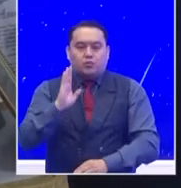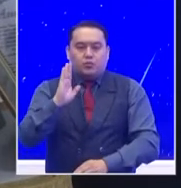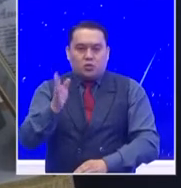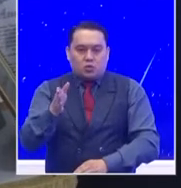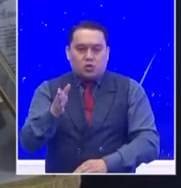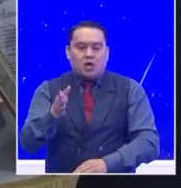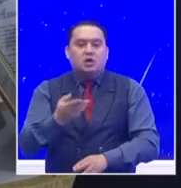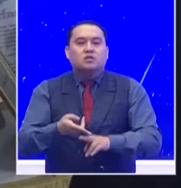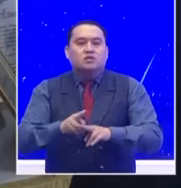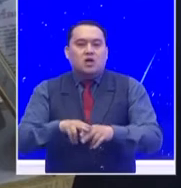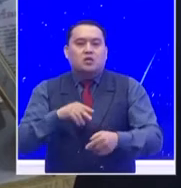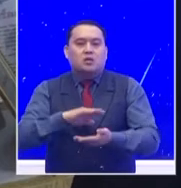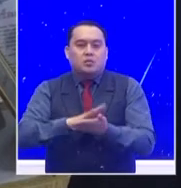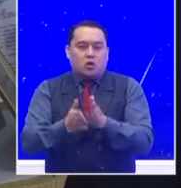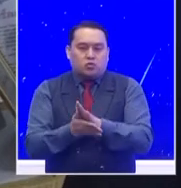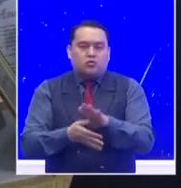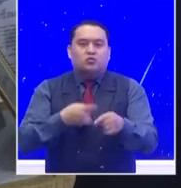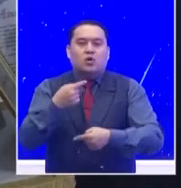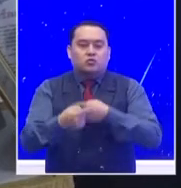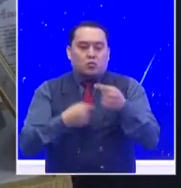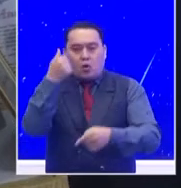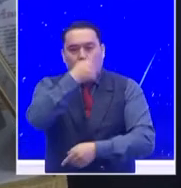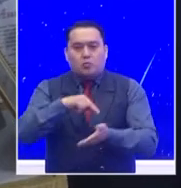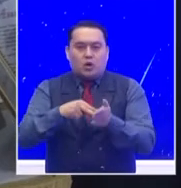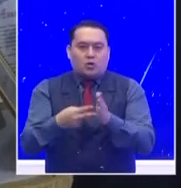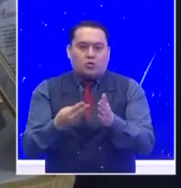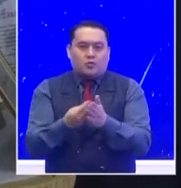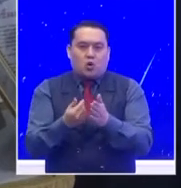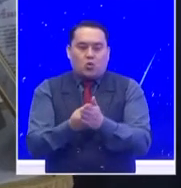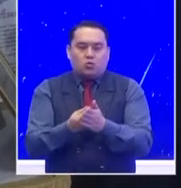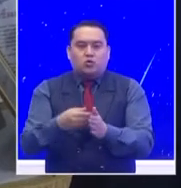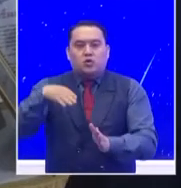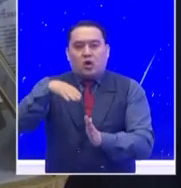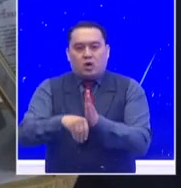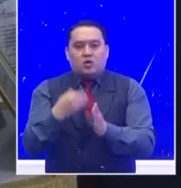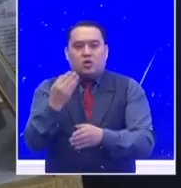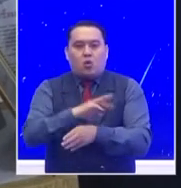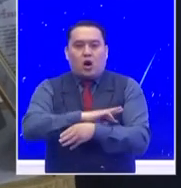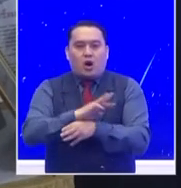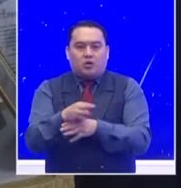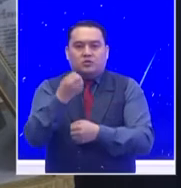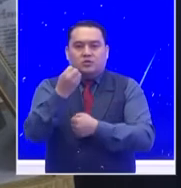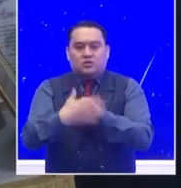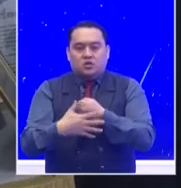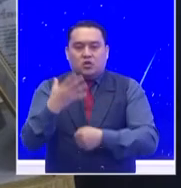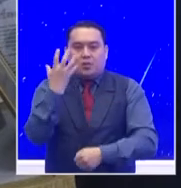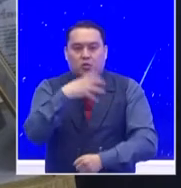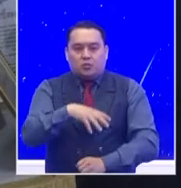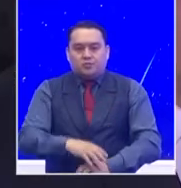если в этом году согласуем ПСД, то в следующем году планируем в бюджет внести сумму и по их обеспечению централизованным